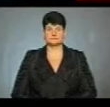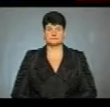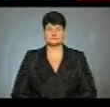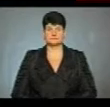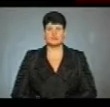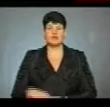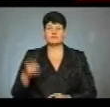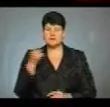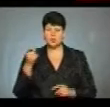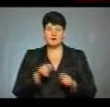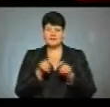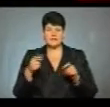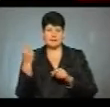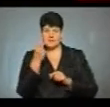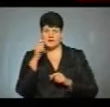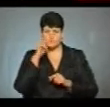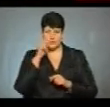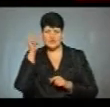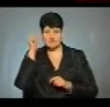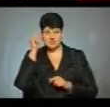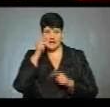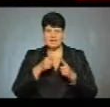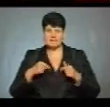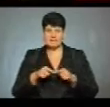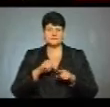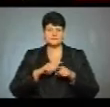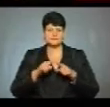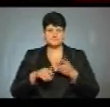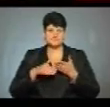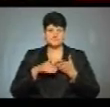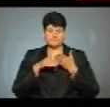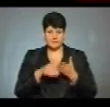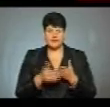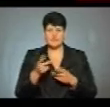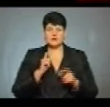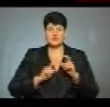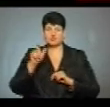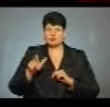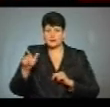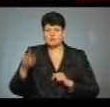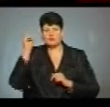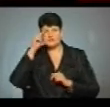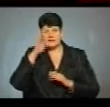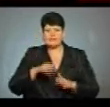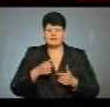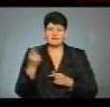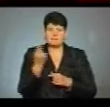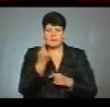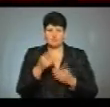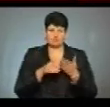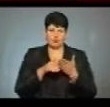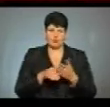В Тернополі відкрили перше в Україні навчальне відділення екстреної медичної допомоги, де студенти-медики вчитимуться надавати першу